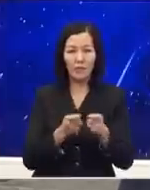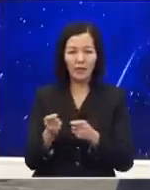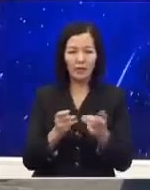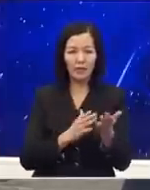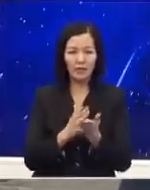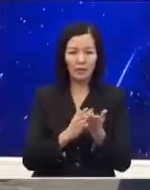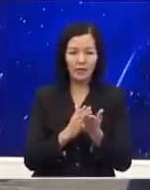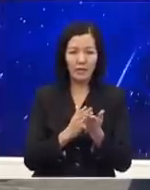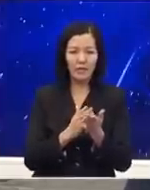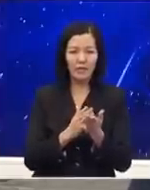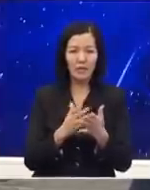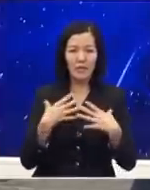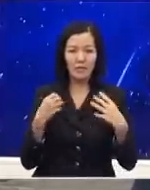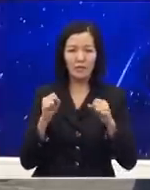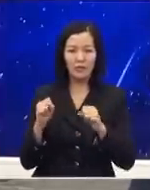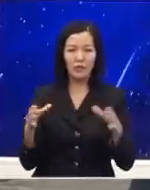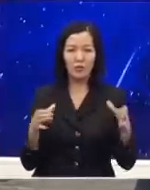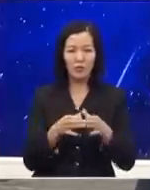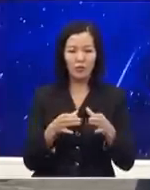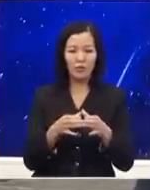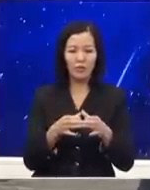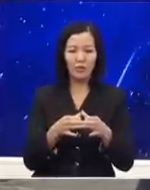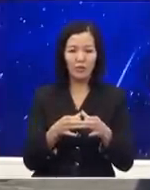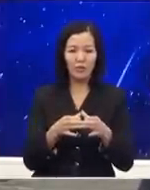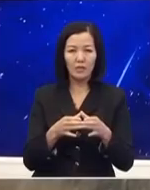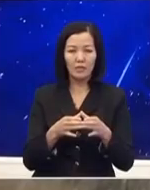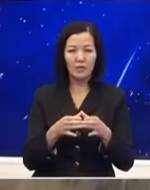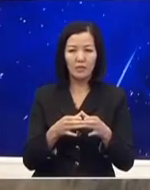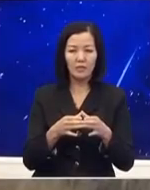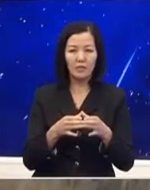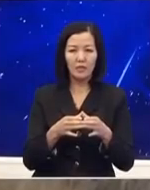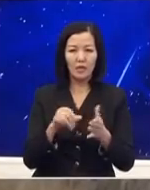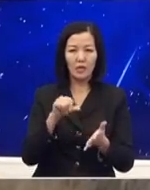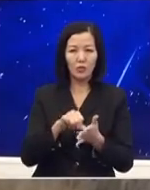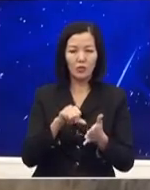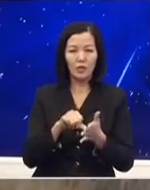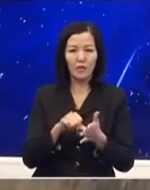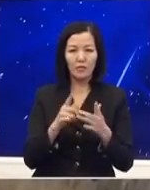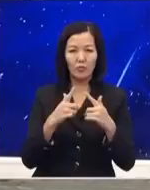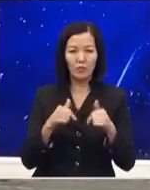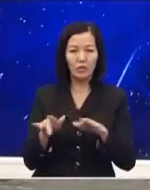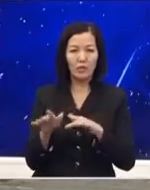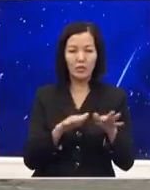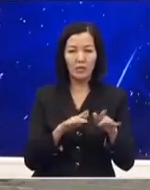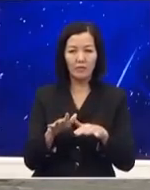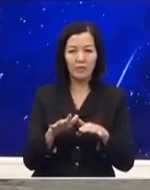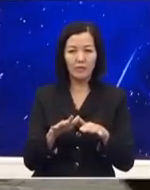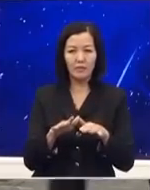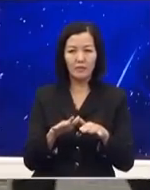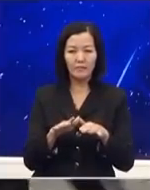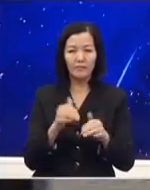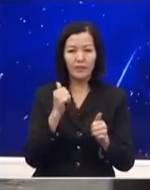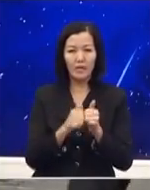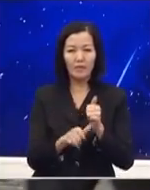де осы денсаулық сақтау ұйымының мамандары осындай қатысуда. Ұйымдастырылып отқан іс-шарамыз